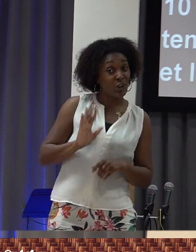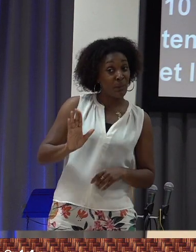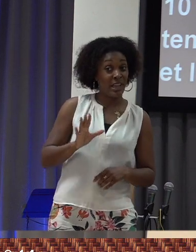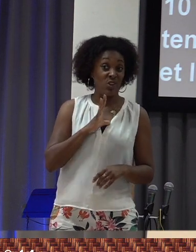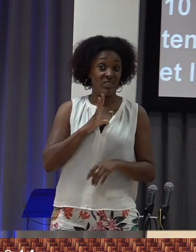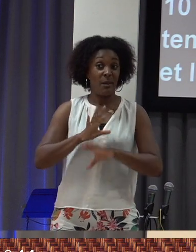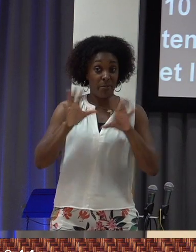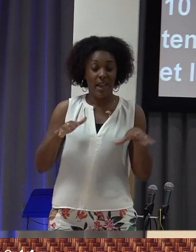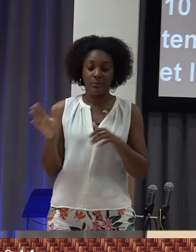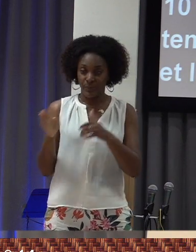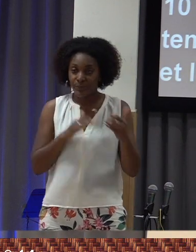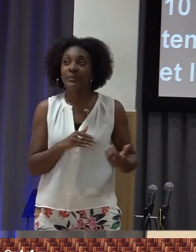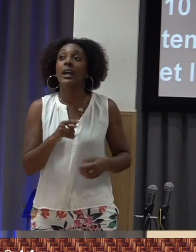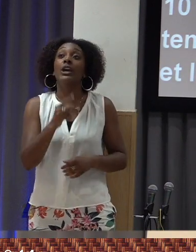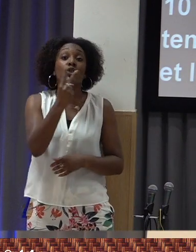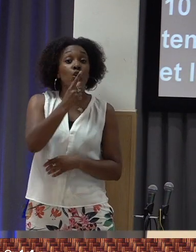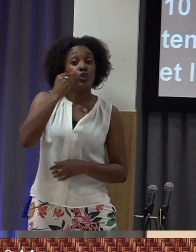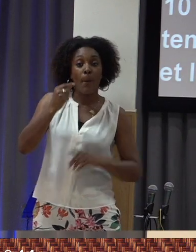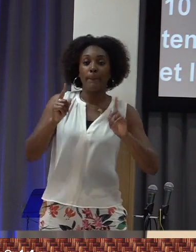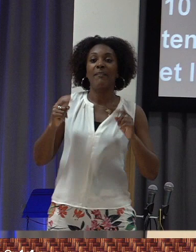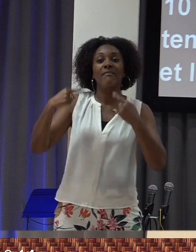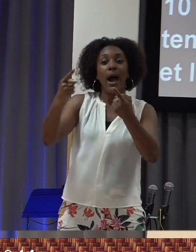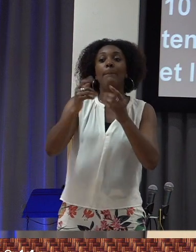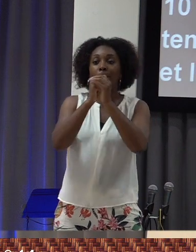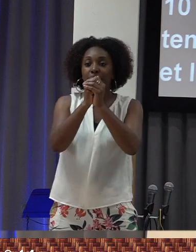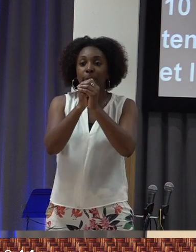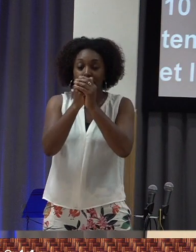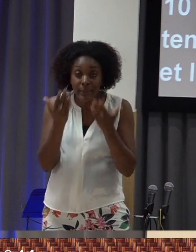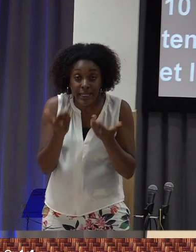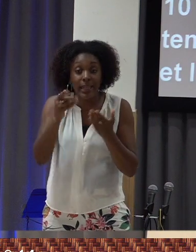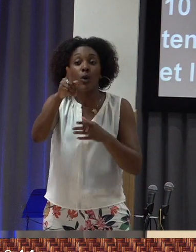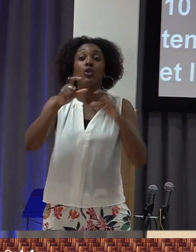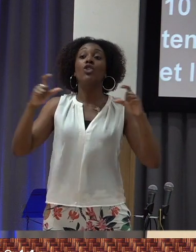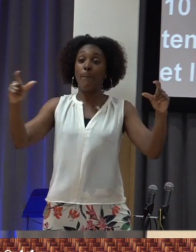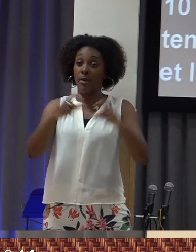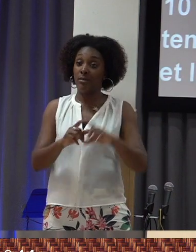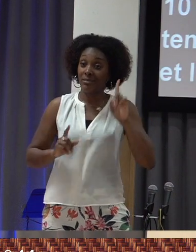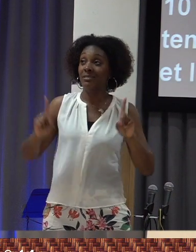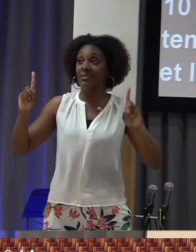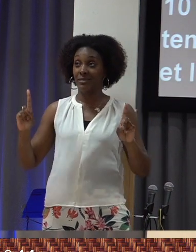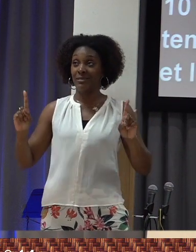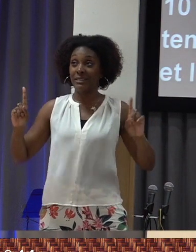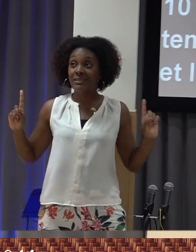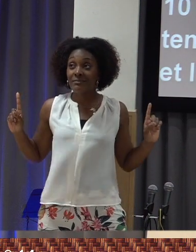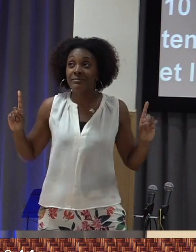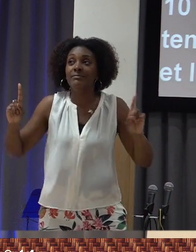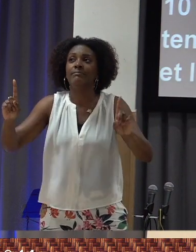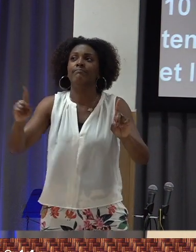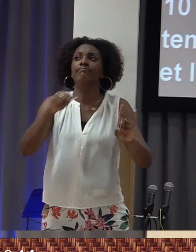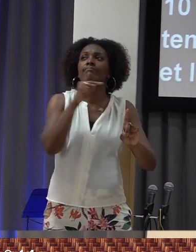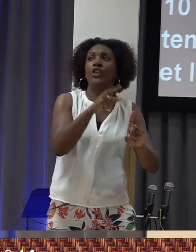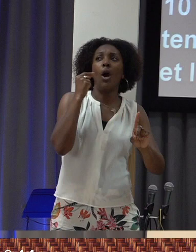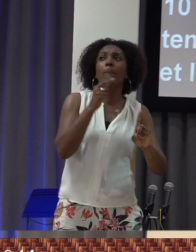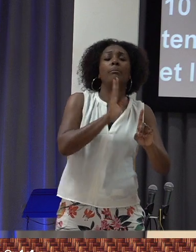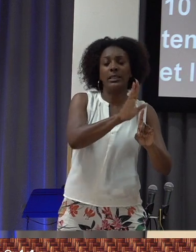2 hommes montèrent au temple pour prier. L'un était pharisien, pas parisien, hein, pharisien, et l'autre